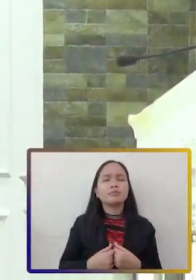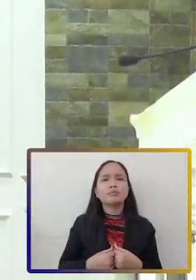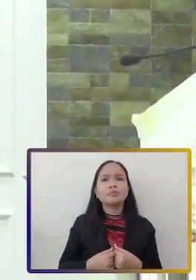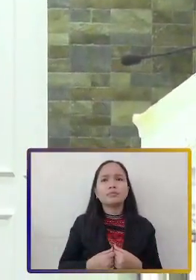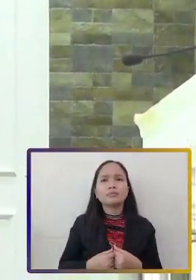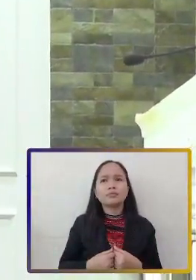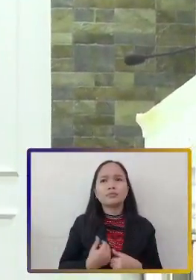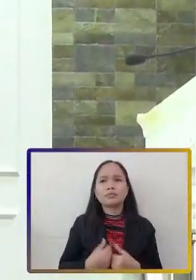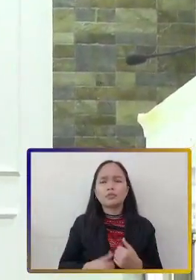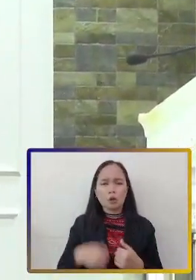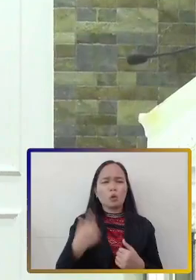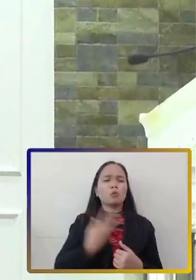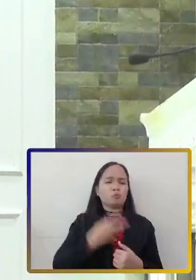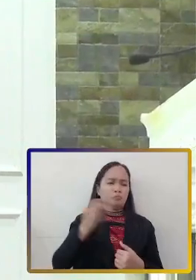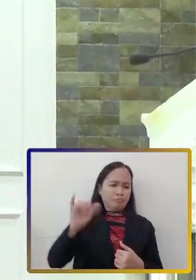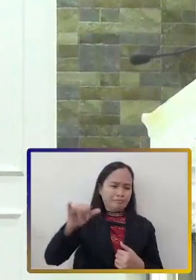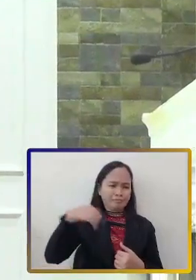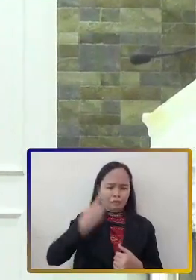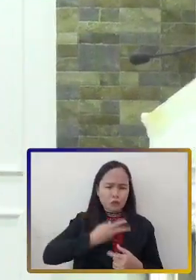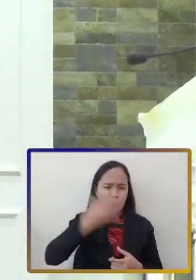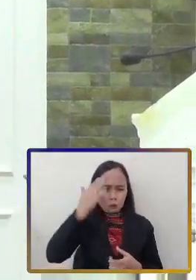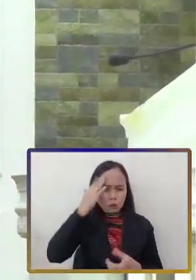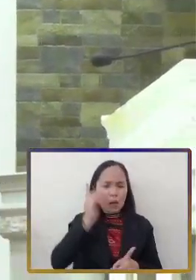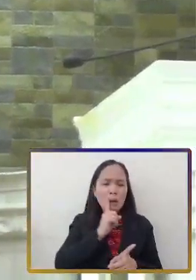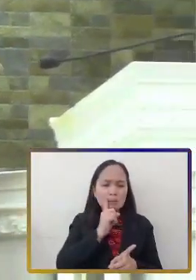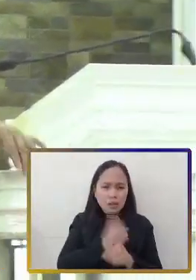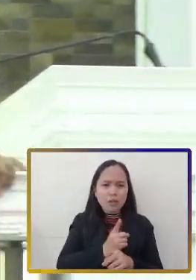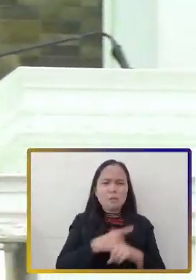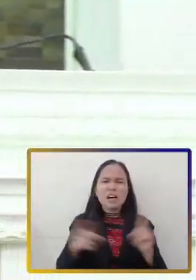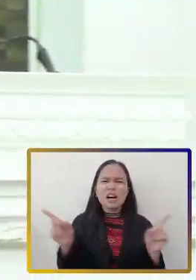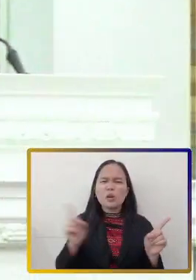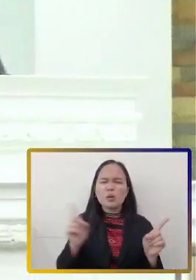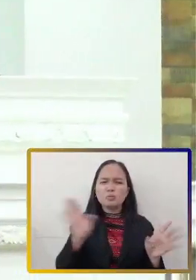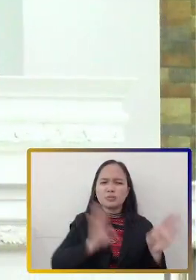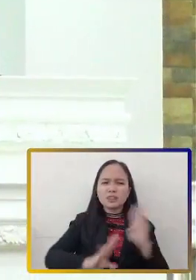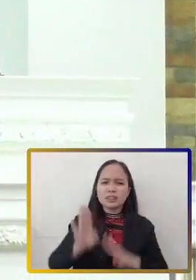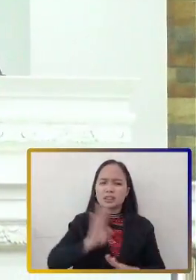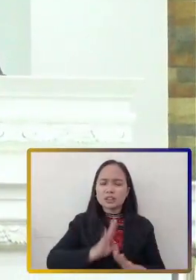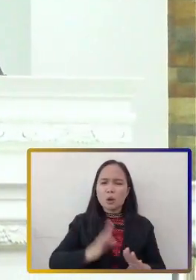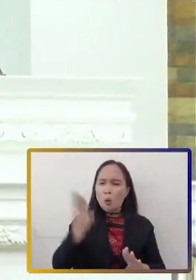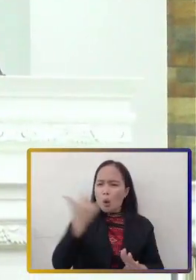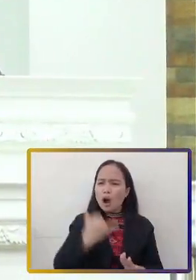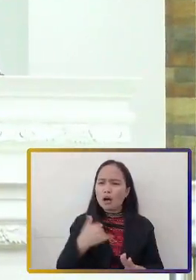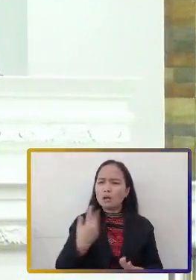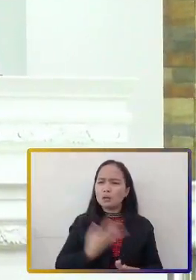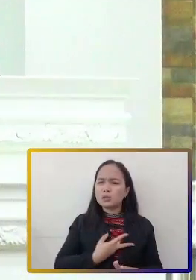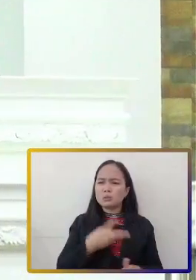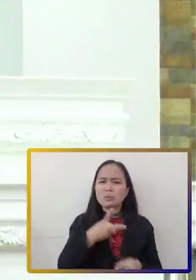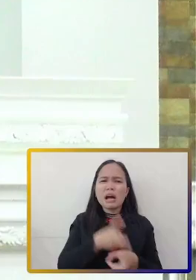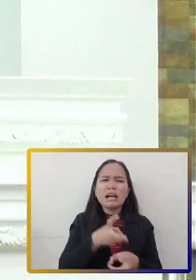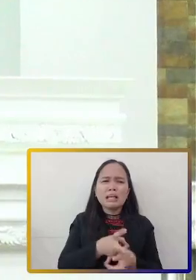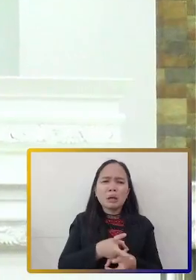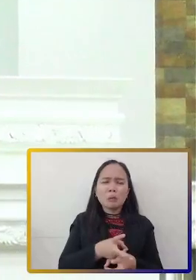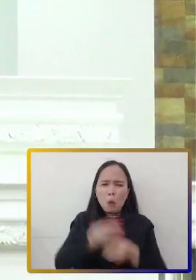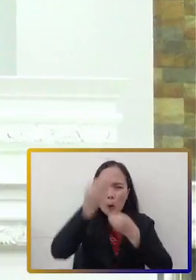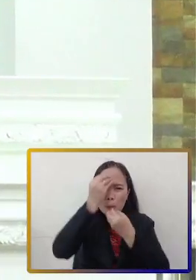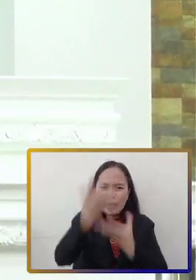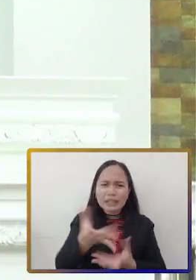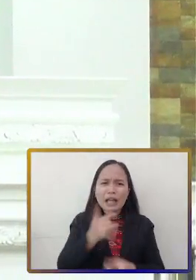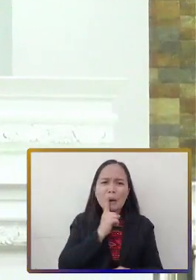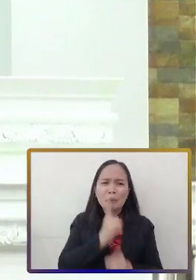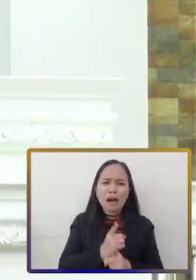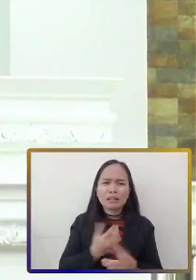naman po nating tama. Pero ang nakakapagtaka lang, bakit ang hirap nating sumunod ng tama?